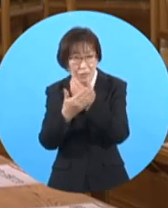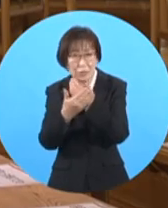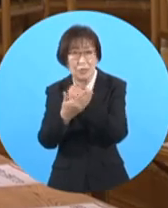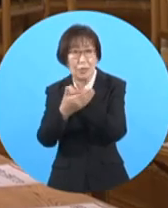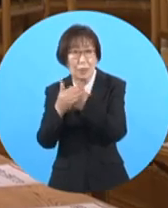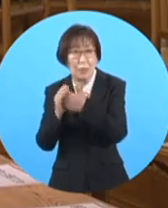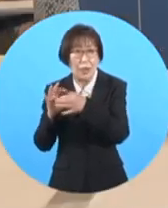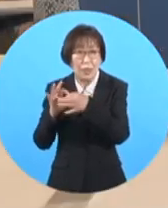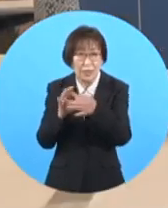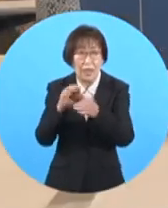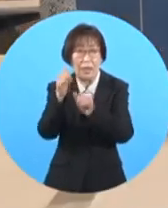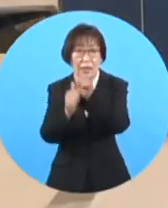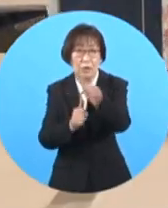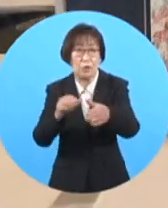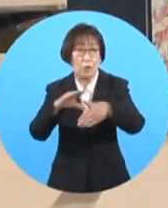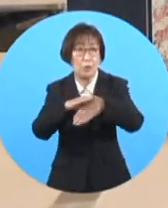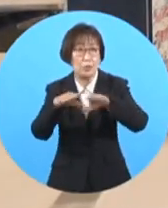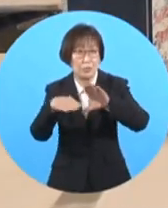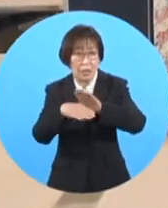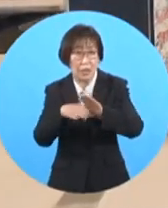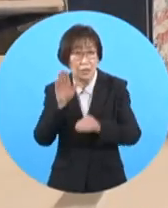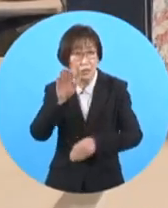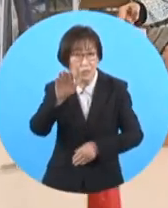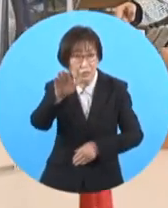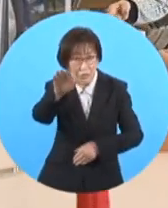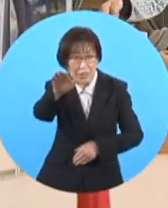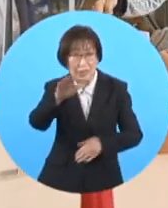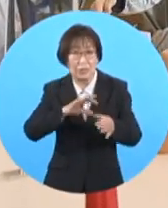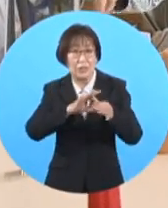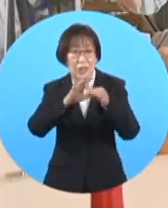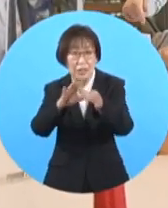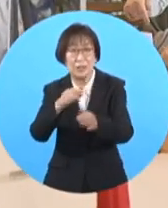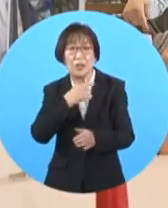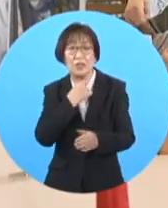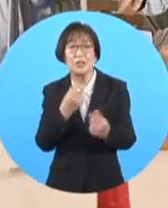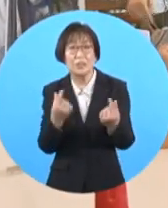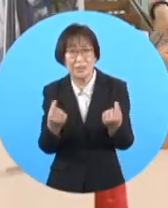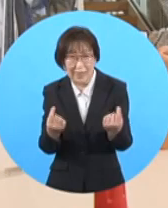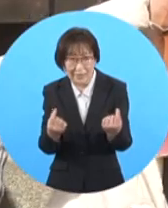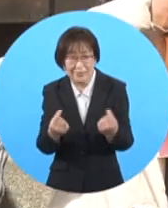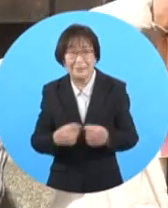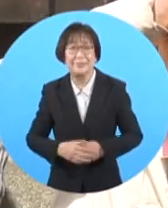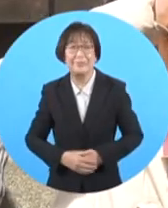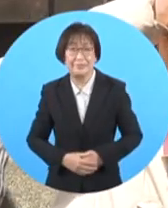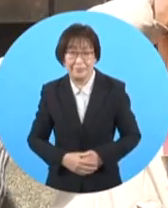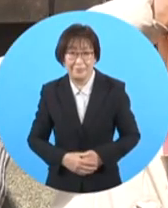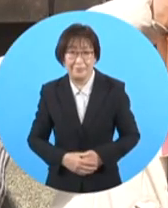てきた伝統文化を次の世代につないでいってほしいですね。